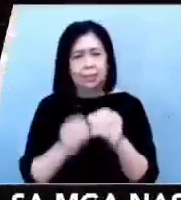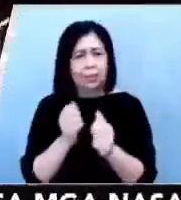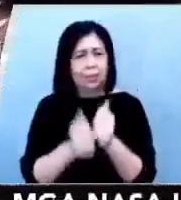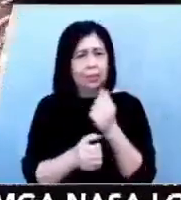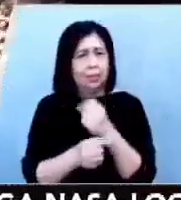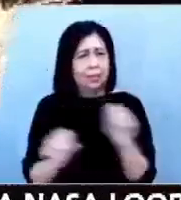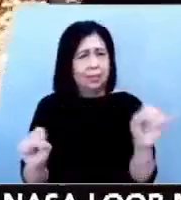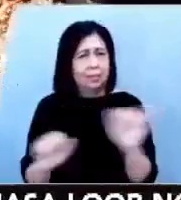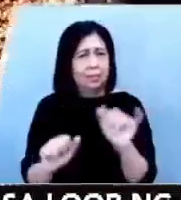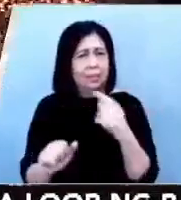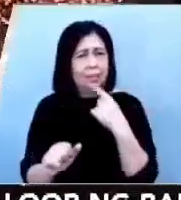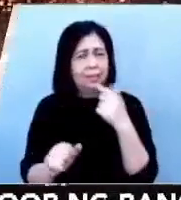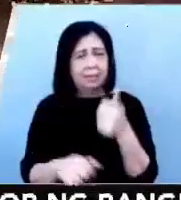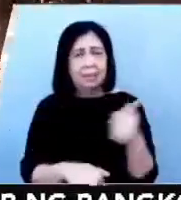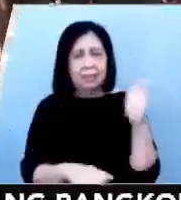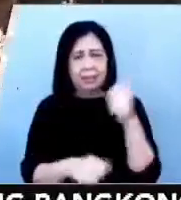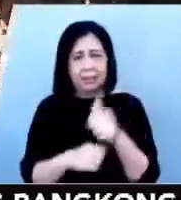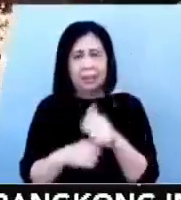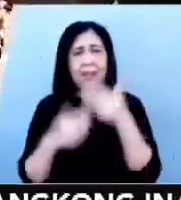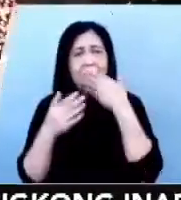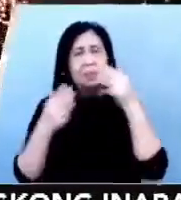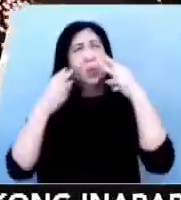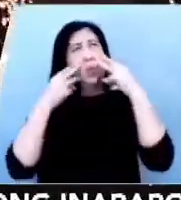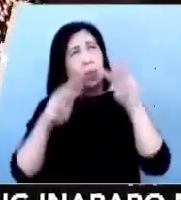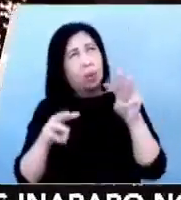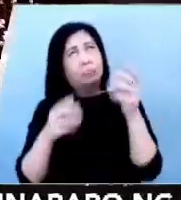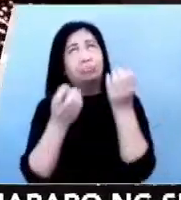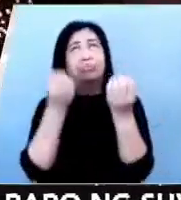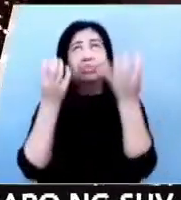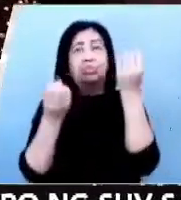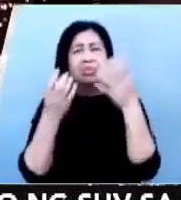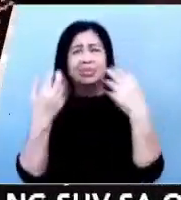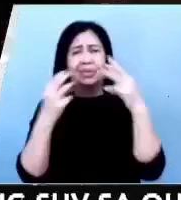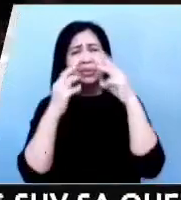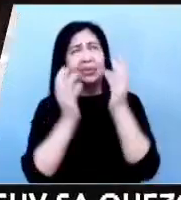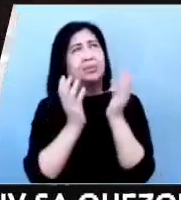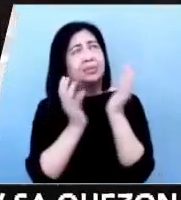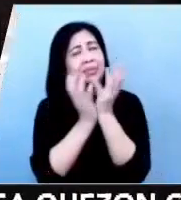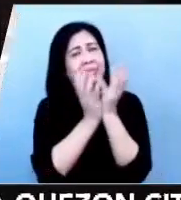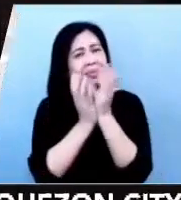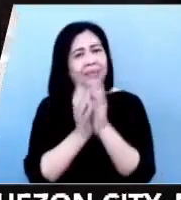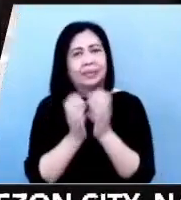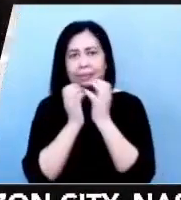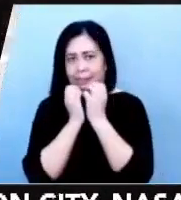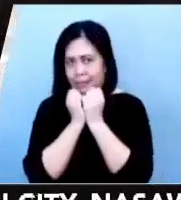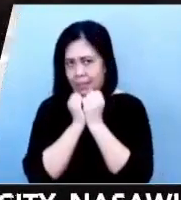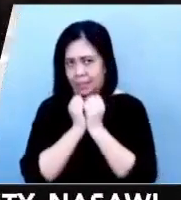mga otoridad, manood na lang ng community fireworks display. Baka titipid pa.